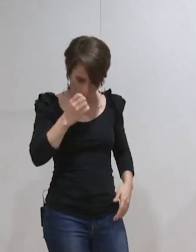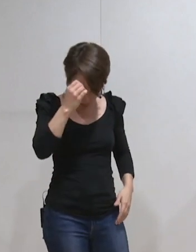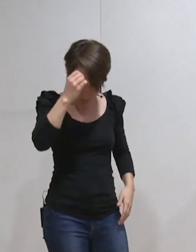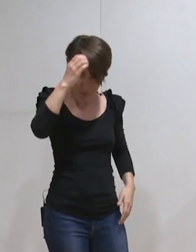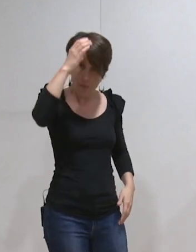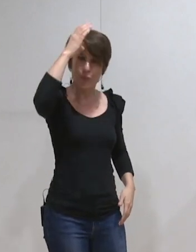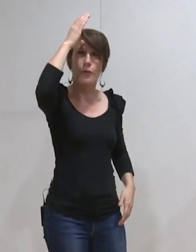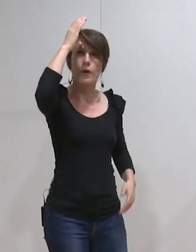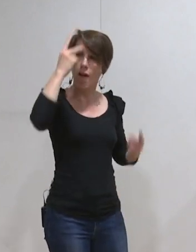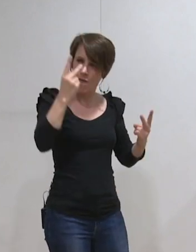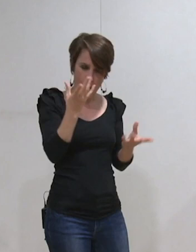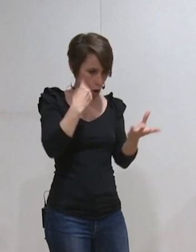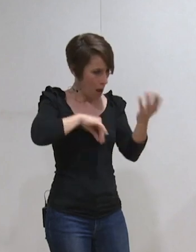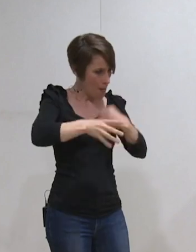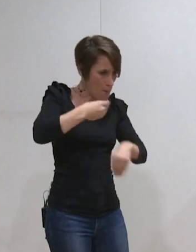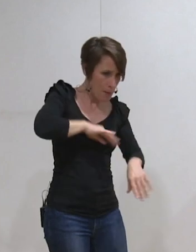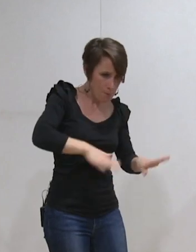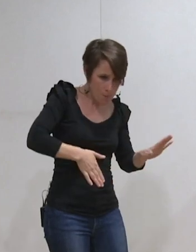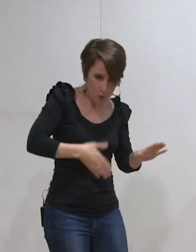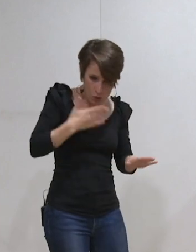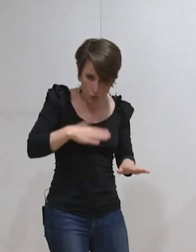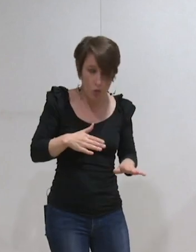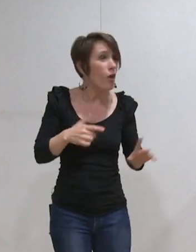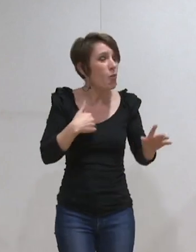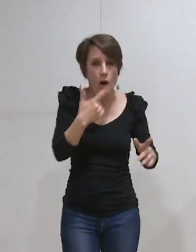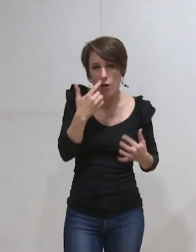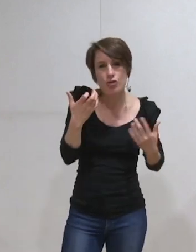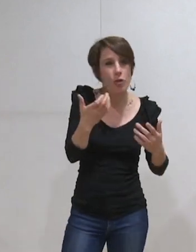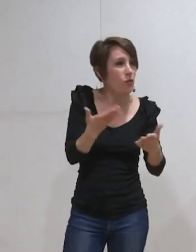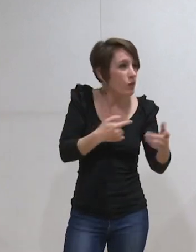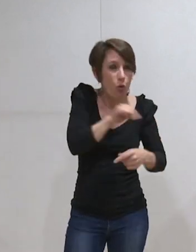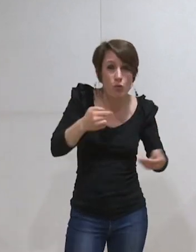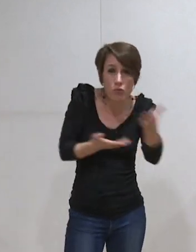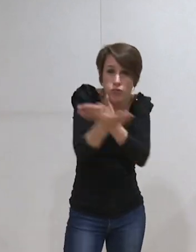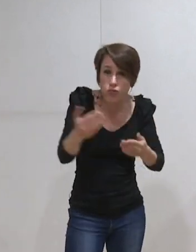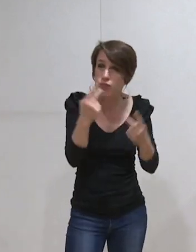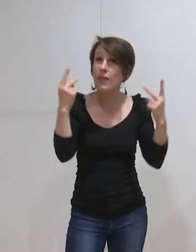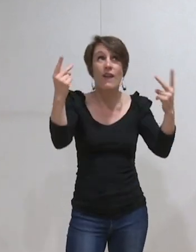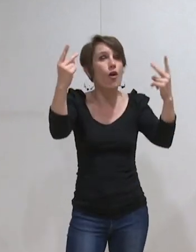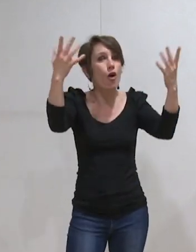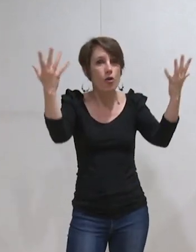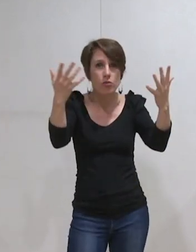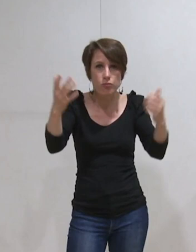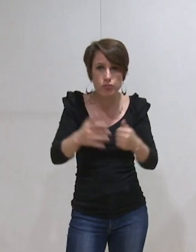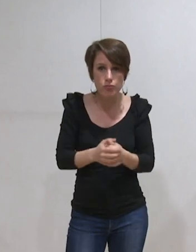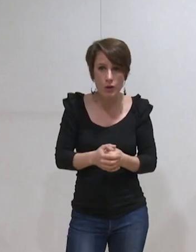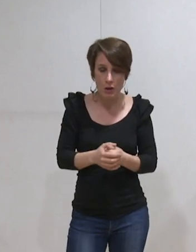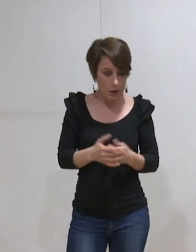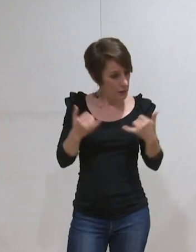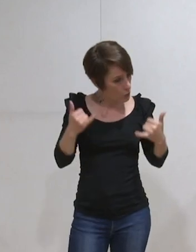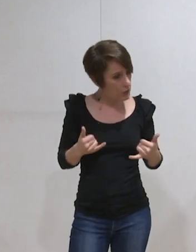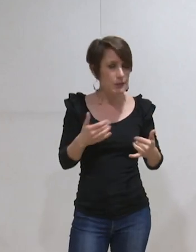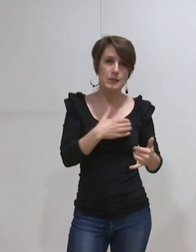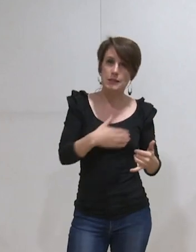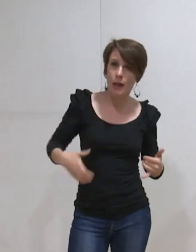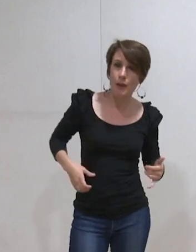et ces valeurs j'aimerais qu'on en débatte et j'aimerais qu'il a qu'on ait cette volonté de dire voilà les moyens de la collectivité publ